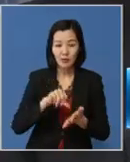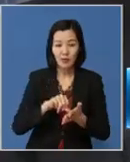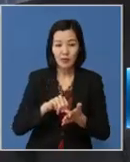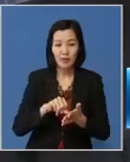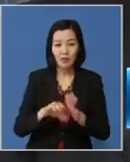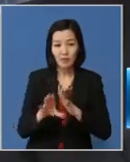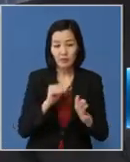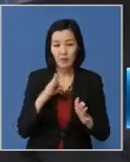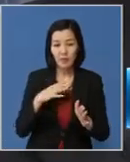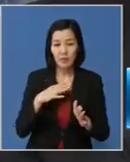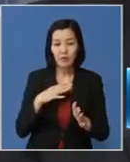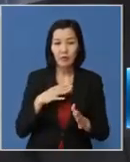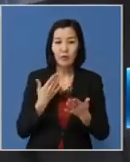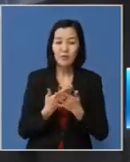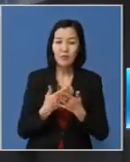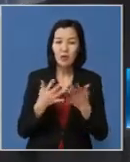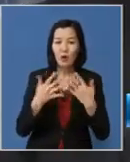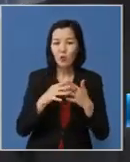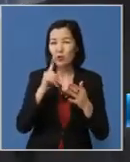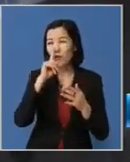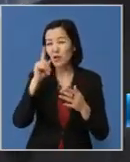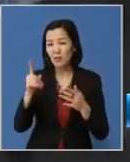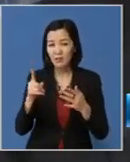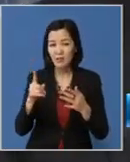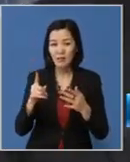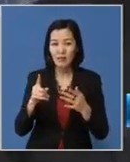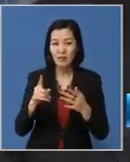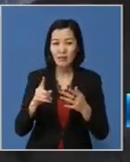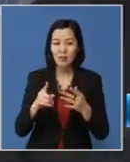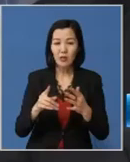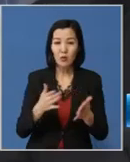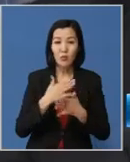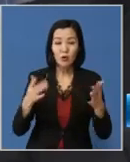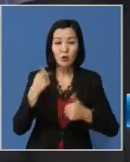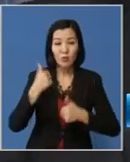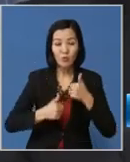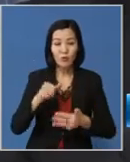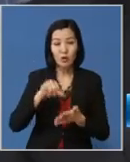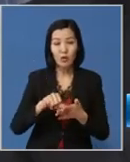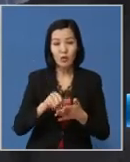өнерпаздар, енді олардың кейбіреулері мүмкіншілігі жоқ мынандай үлкен конкурстарға қатысуға.